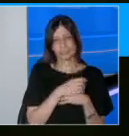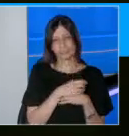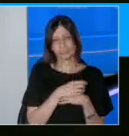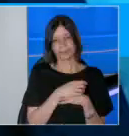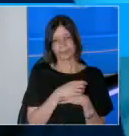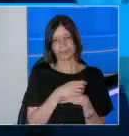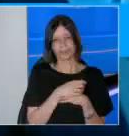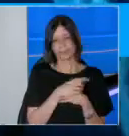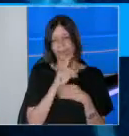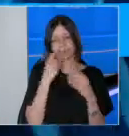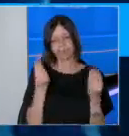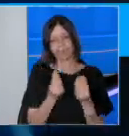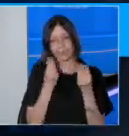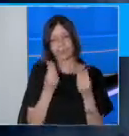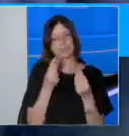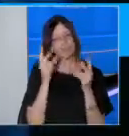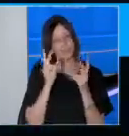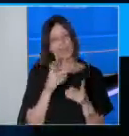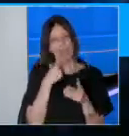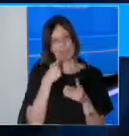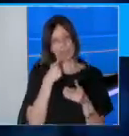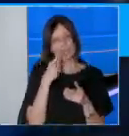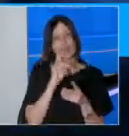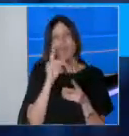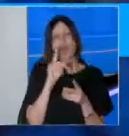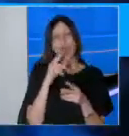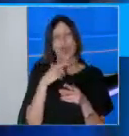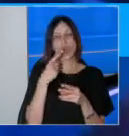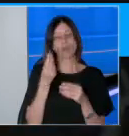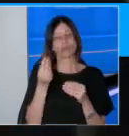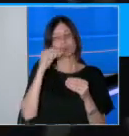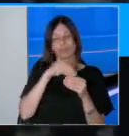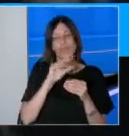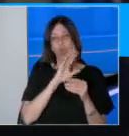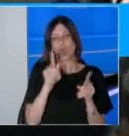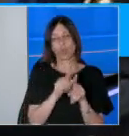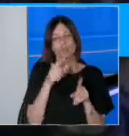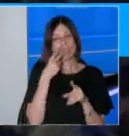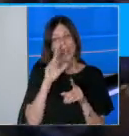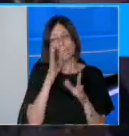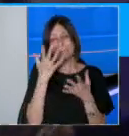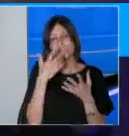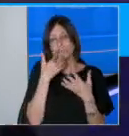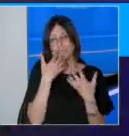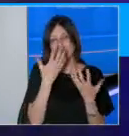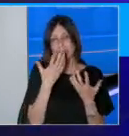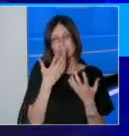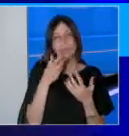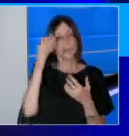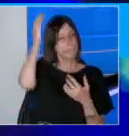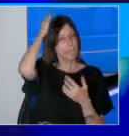רקע אידיאולוגי, כל דבר אפשר לשאר שם, אבל לא מעבר לזה ולא כפי שזה נראה כמו שאתה מתאר. נפתלי